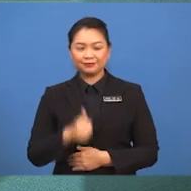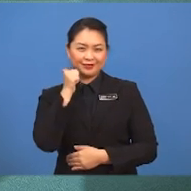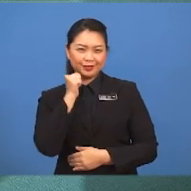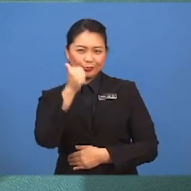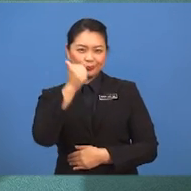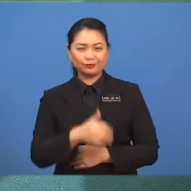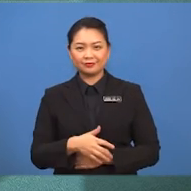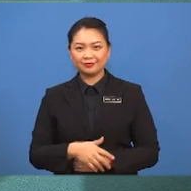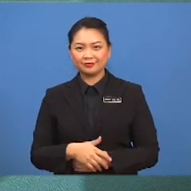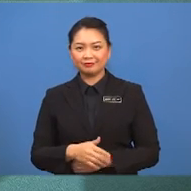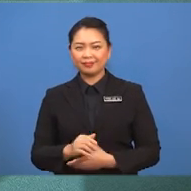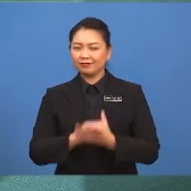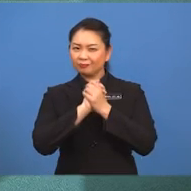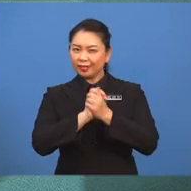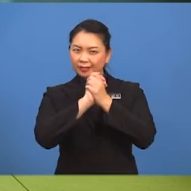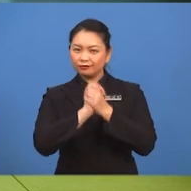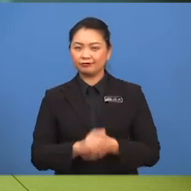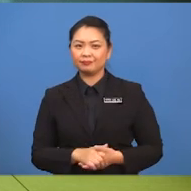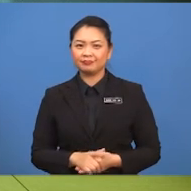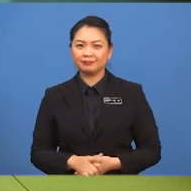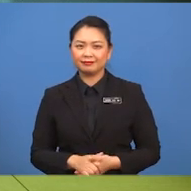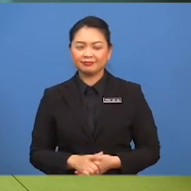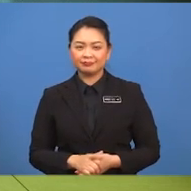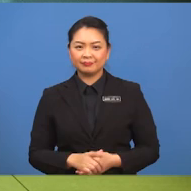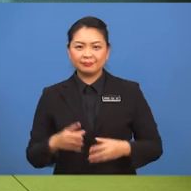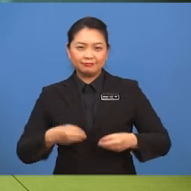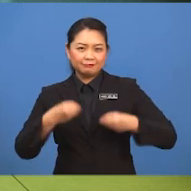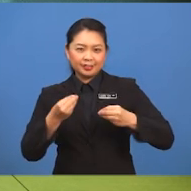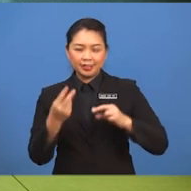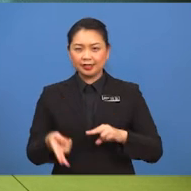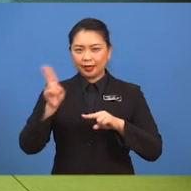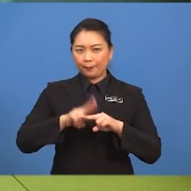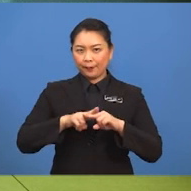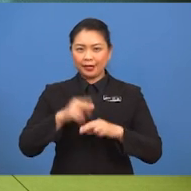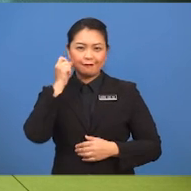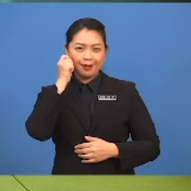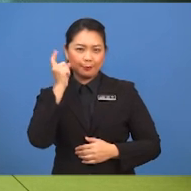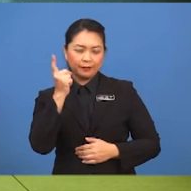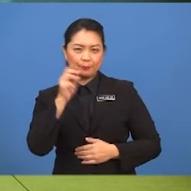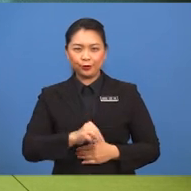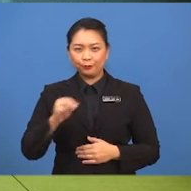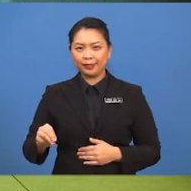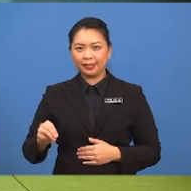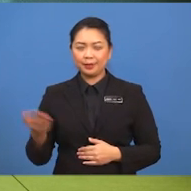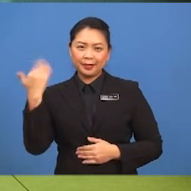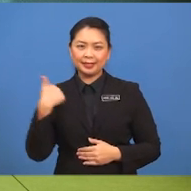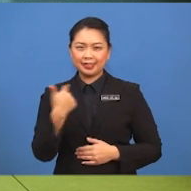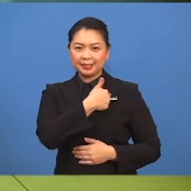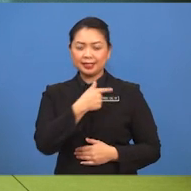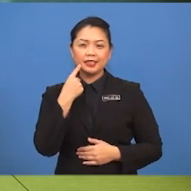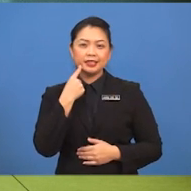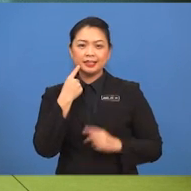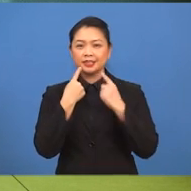Bagus. Tahniah. Bagi menambah kefahaman murid-murid, mari kita